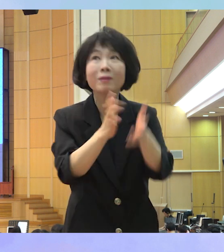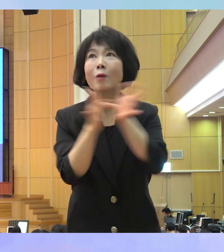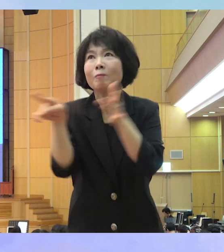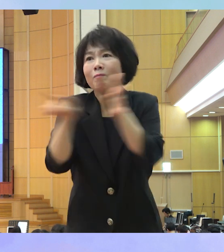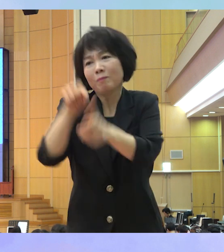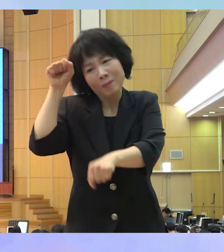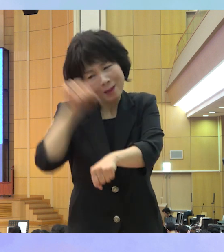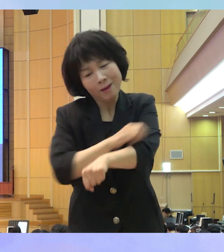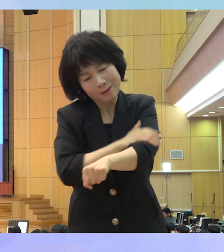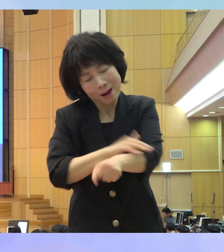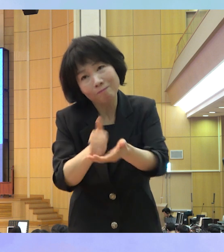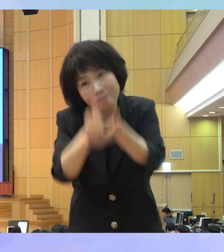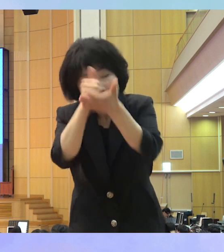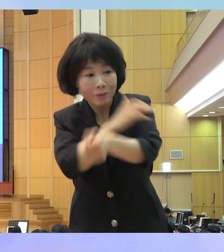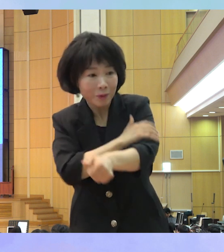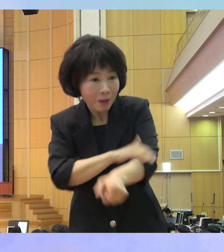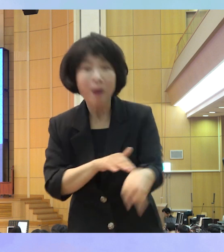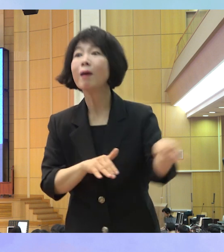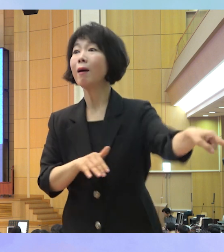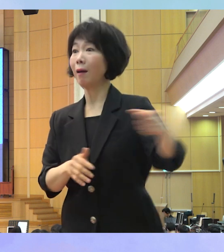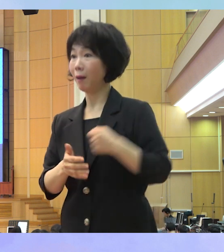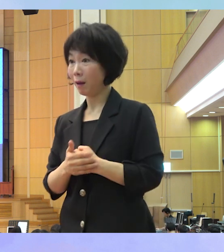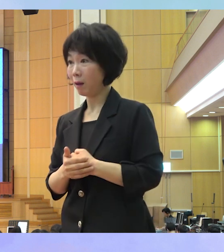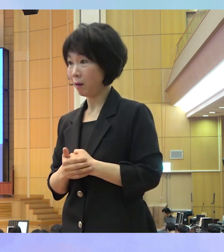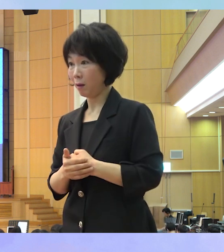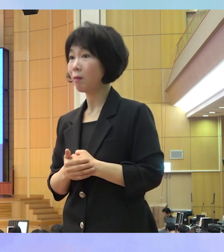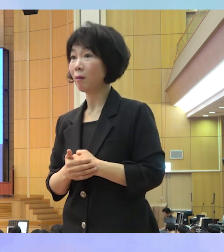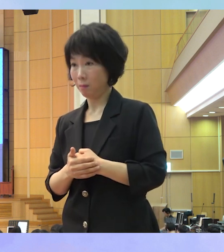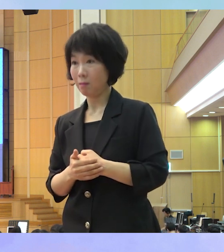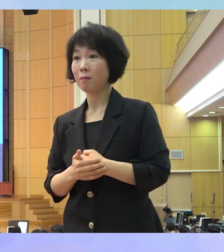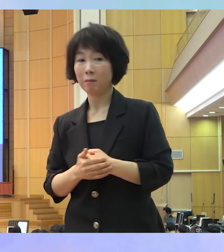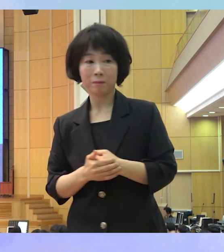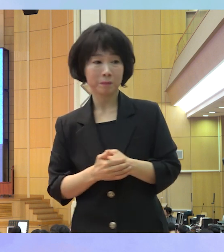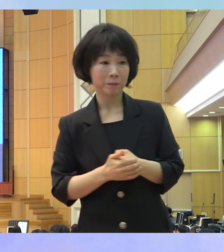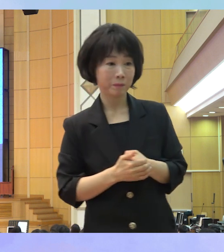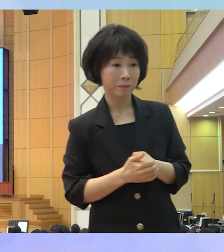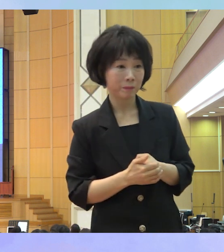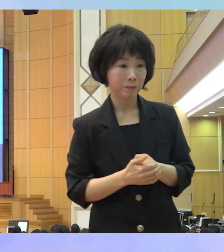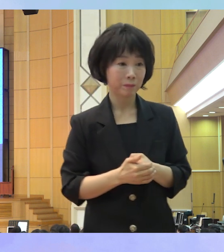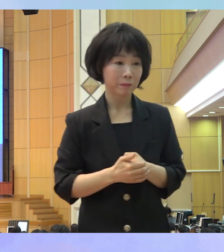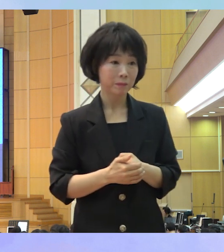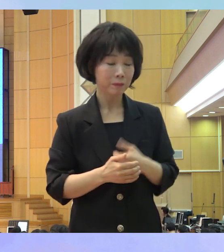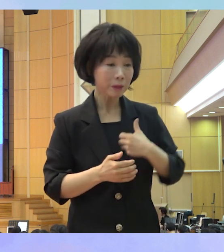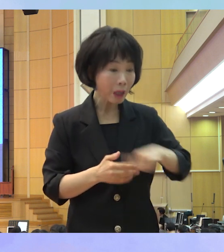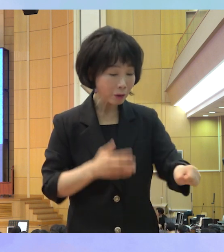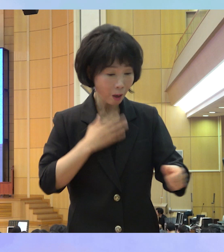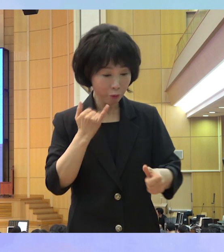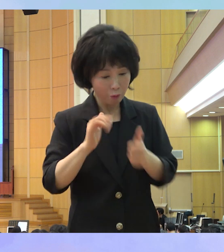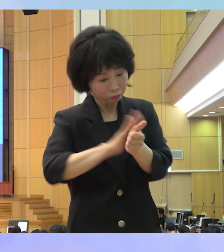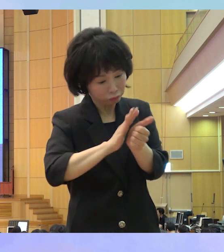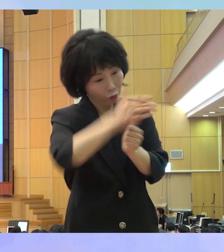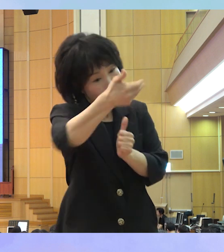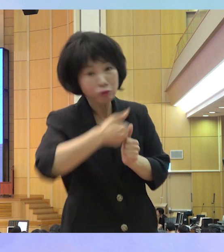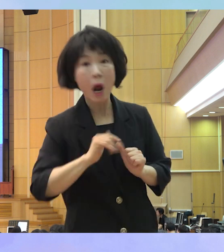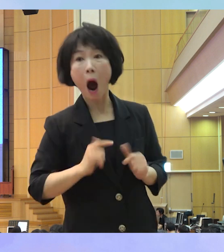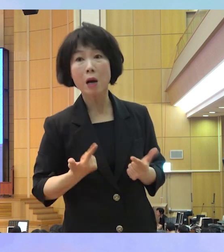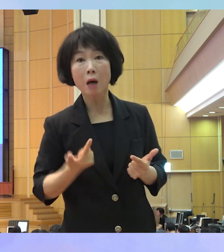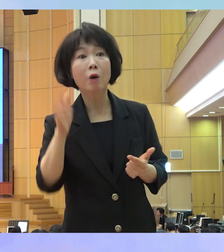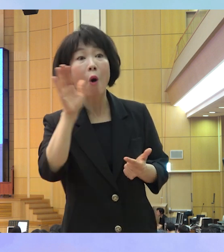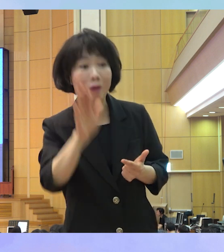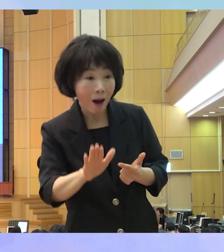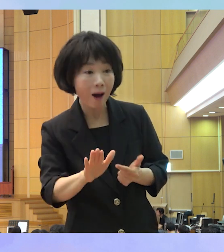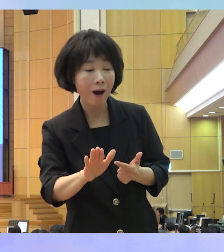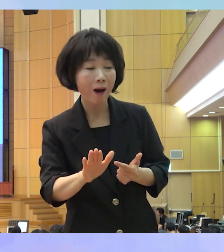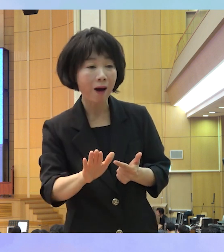그렇다고 맨날 그냥 뭐 주물러 드리면서 뭐 그냥 팔 주물러 드리면서 뭐 그렇게 하는 것도 아니에요. 결혼해서 출가 외인인데